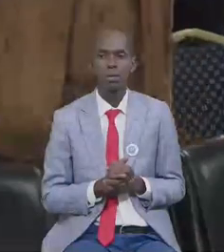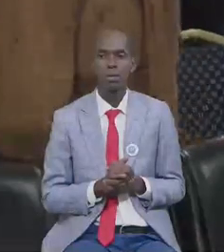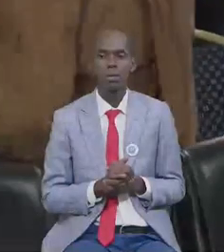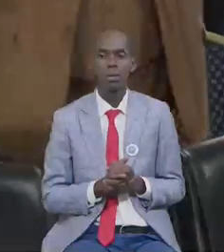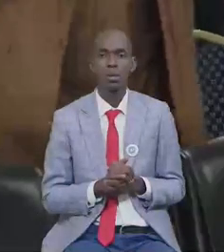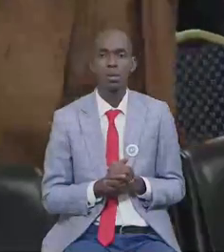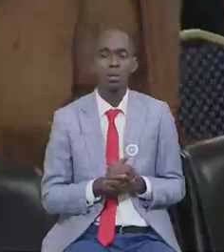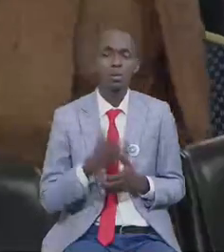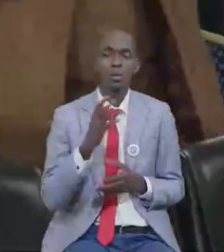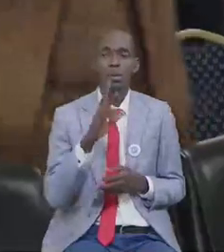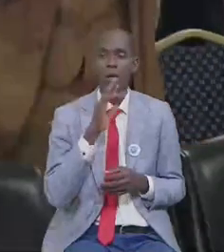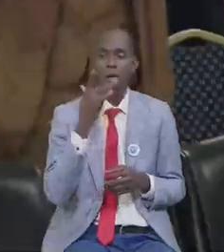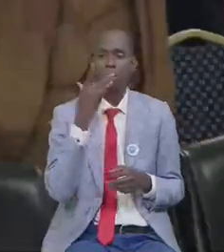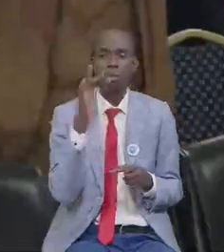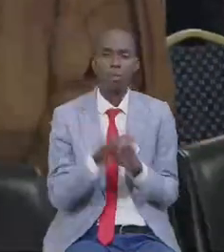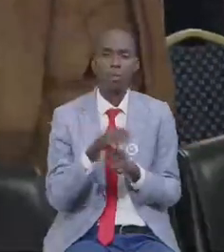Il y a des promesses